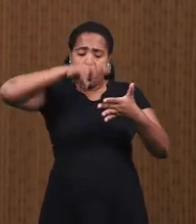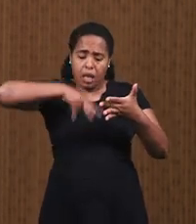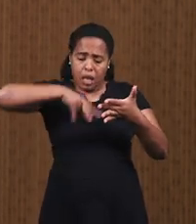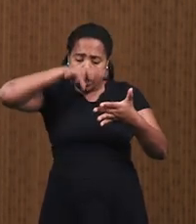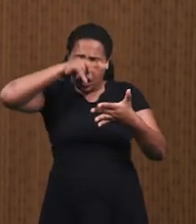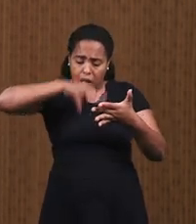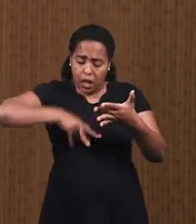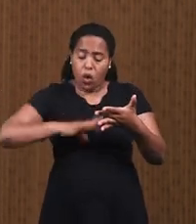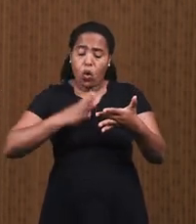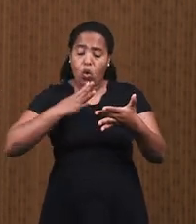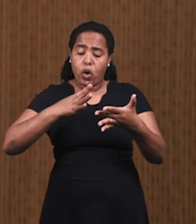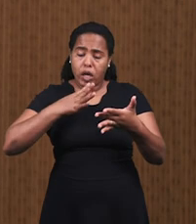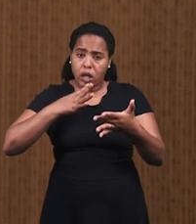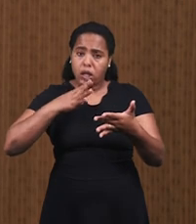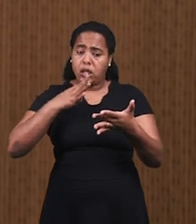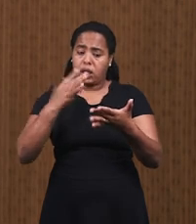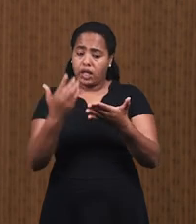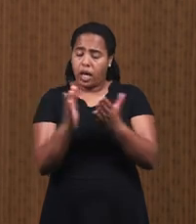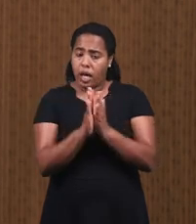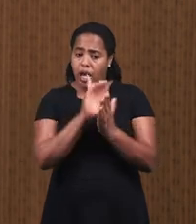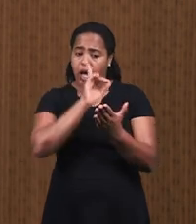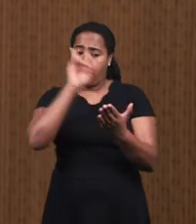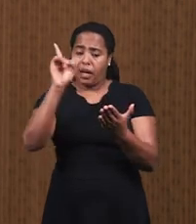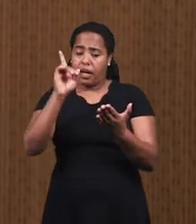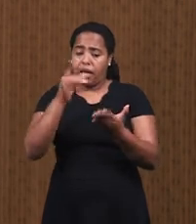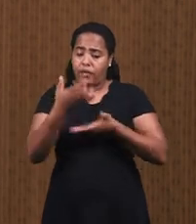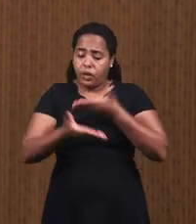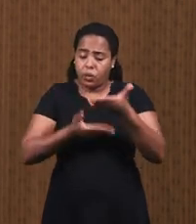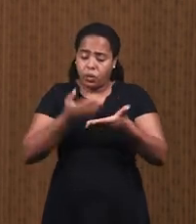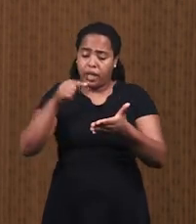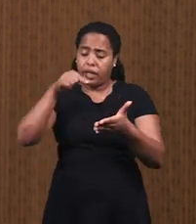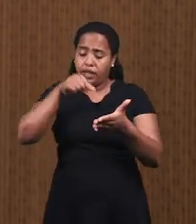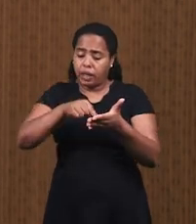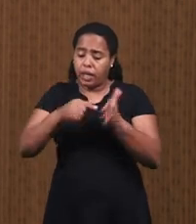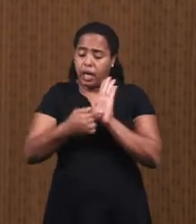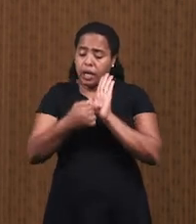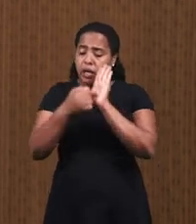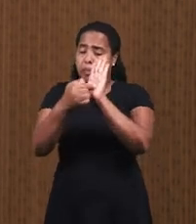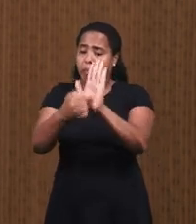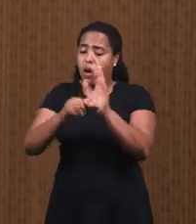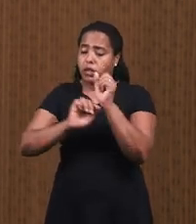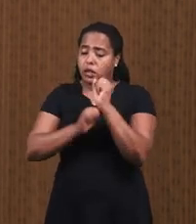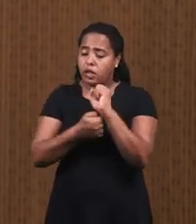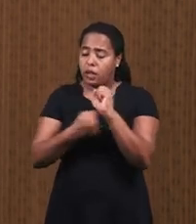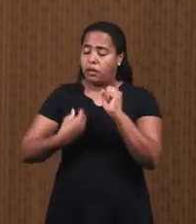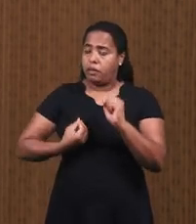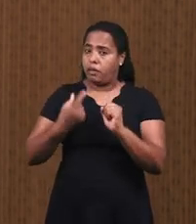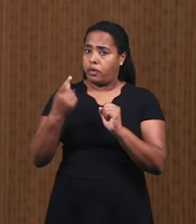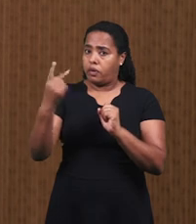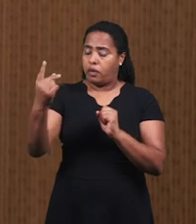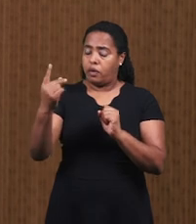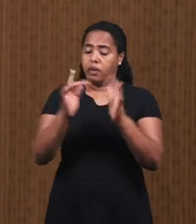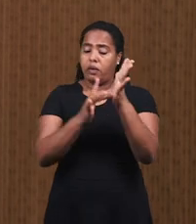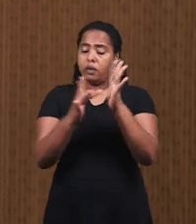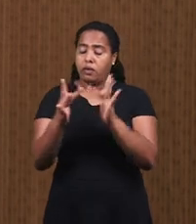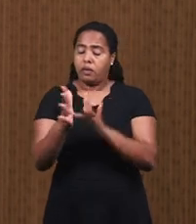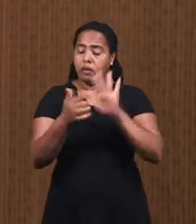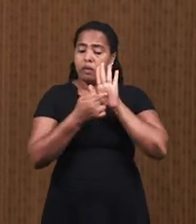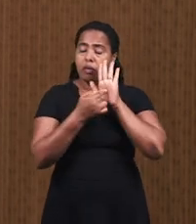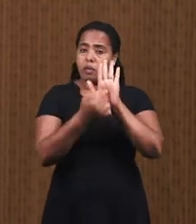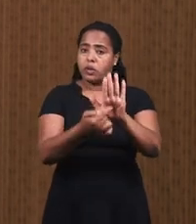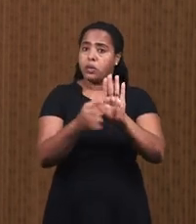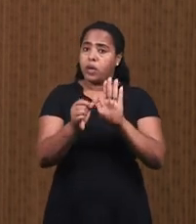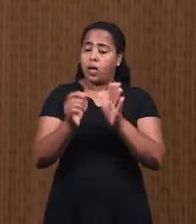Писание, надеясь через них иметь жизнь вечную. Они обо мне свидетельствуют. Он говорил, тогда был